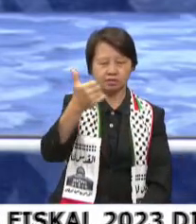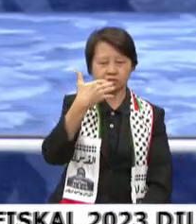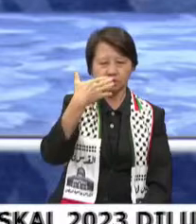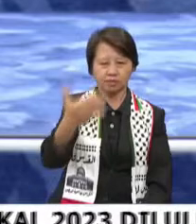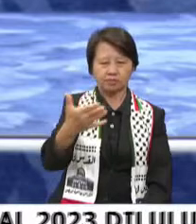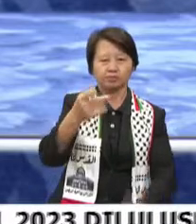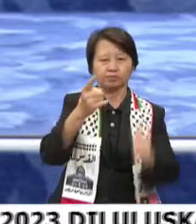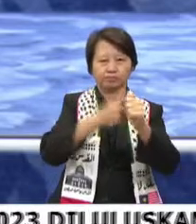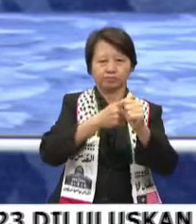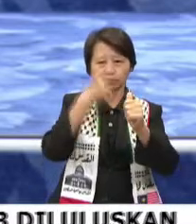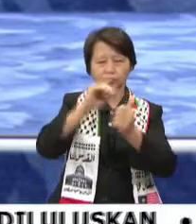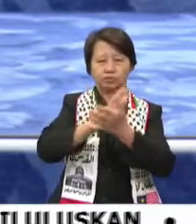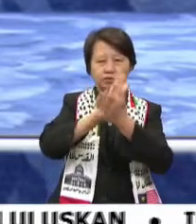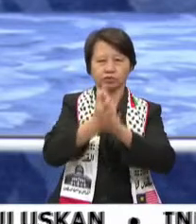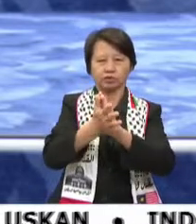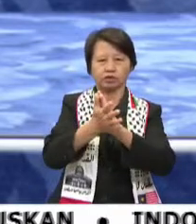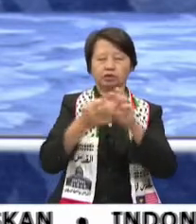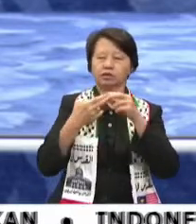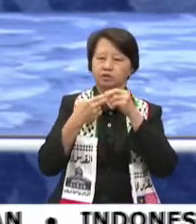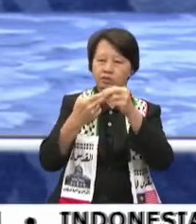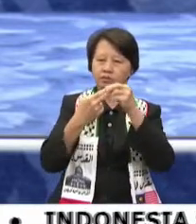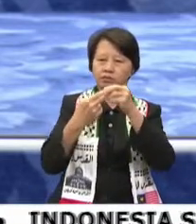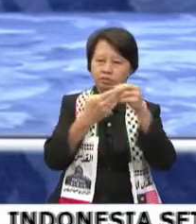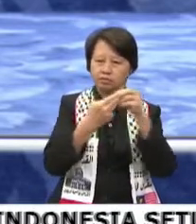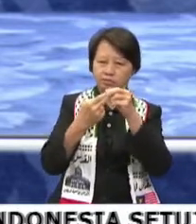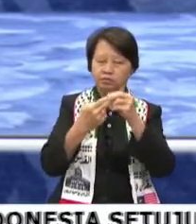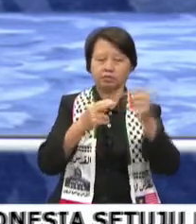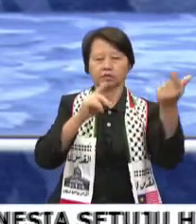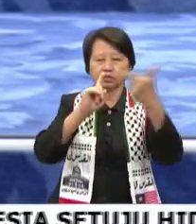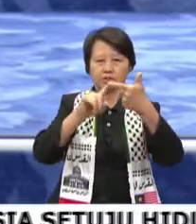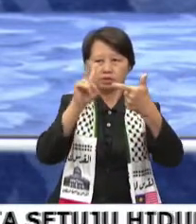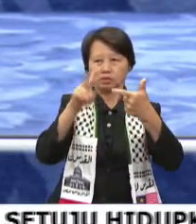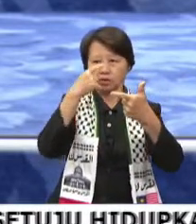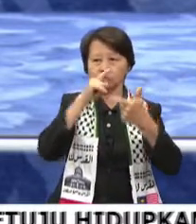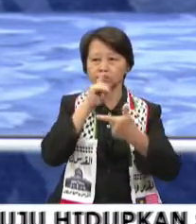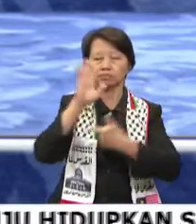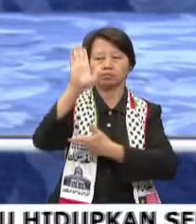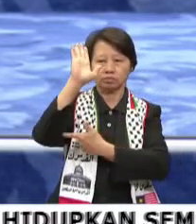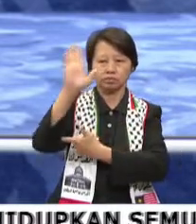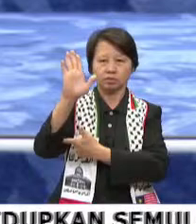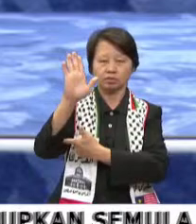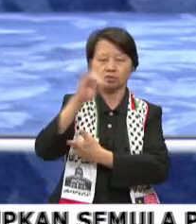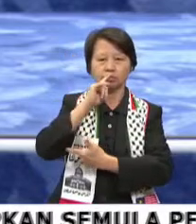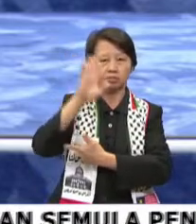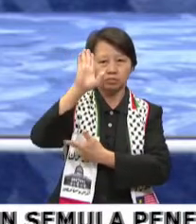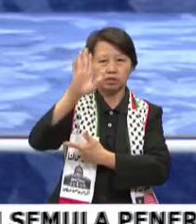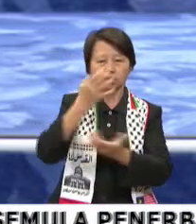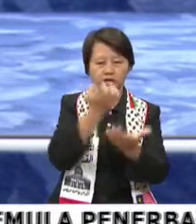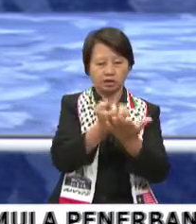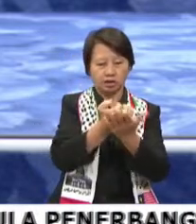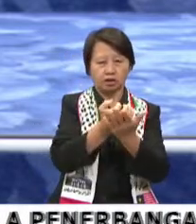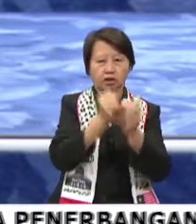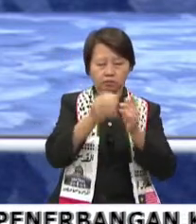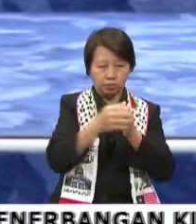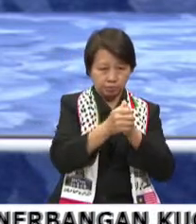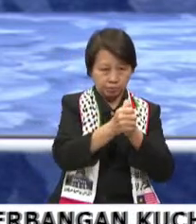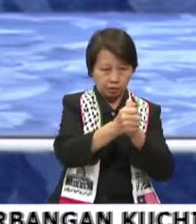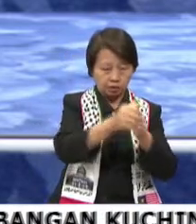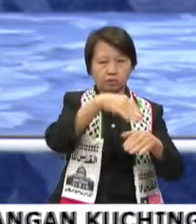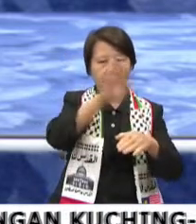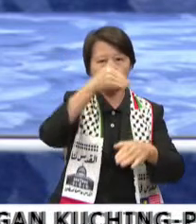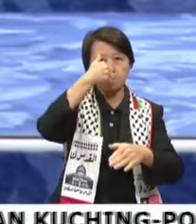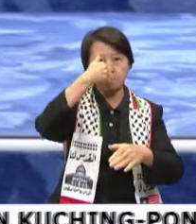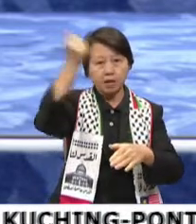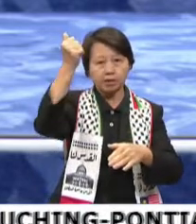untuk menjalin perpaduan keduanya untuk menjamin supaya ekonomi boleh dipacu dengan lebih